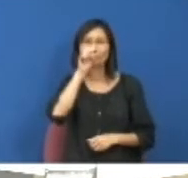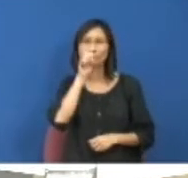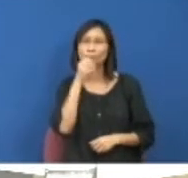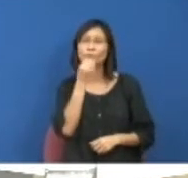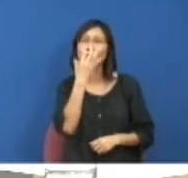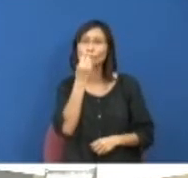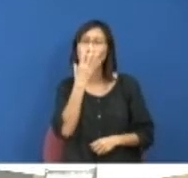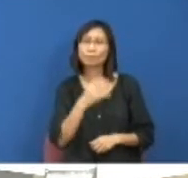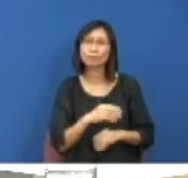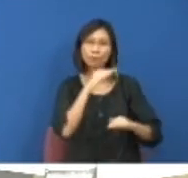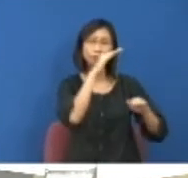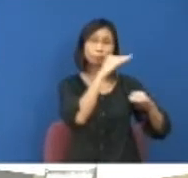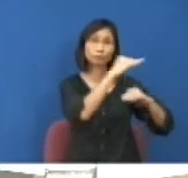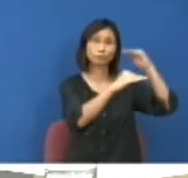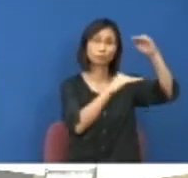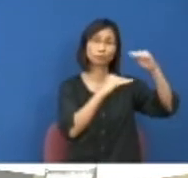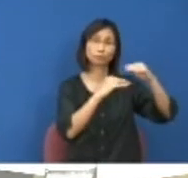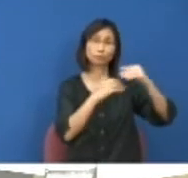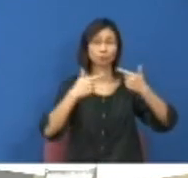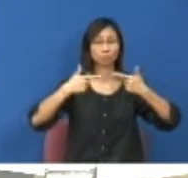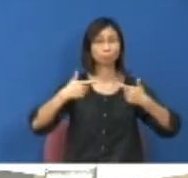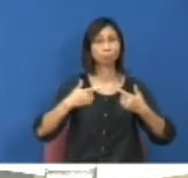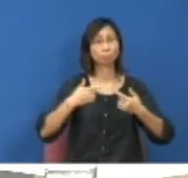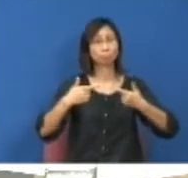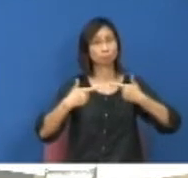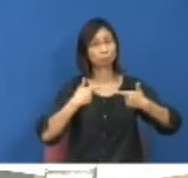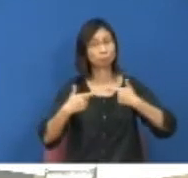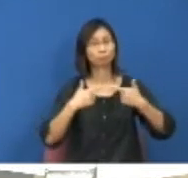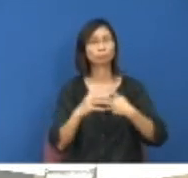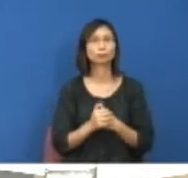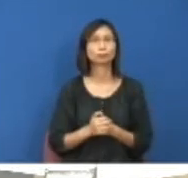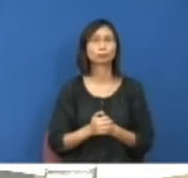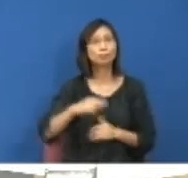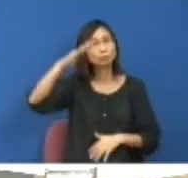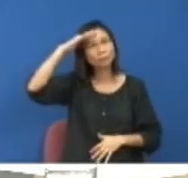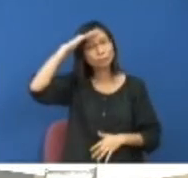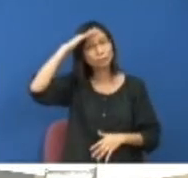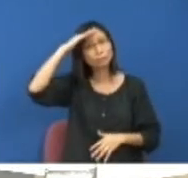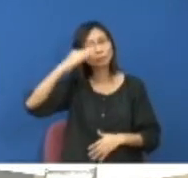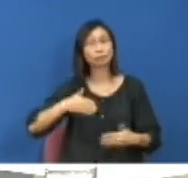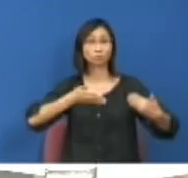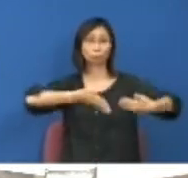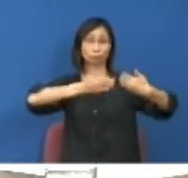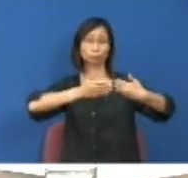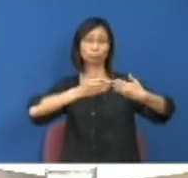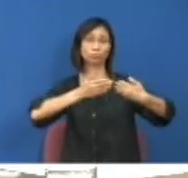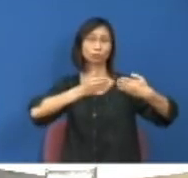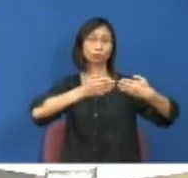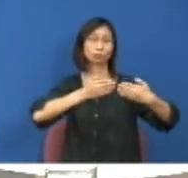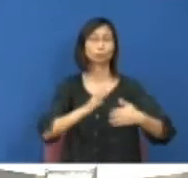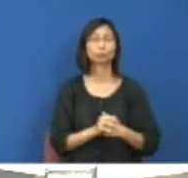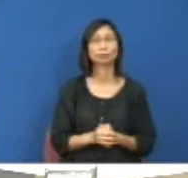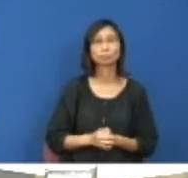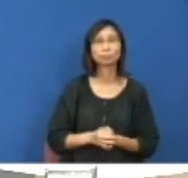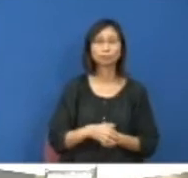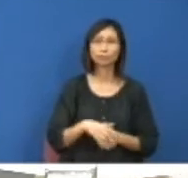盾，而佢同警方嘅對峙以至到抗爭，即係我哋呢個弱勢嘅抗爭係咪反映緊階級鬥爭？當